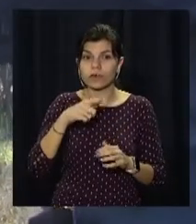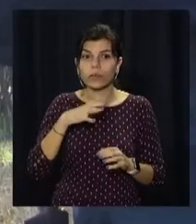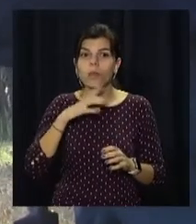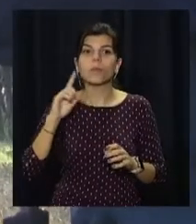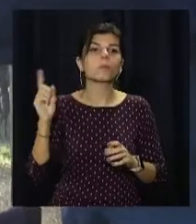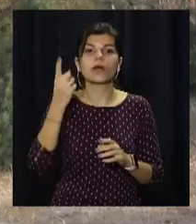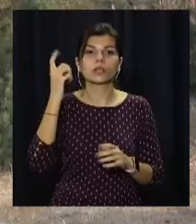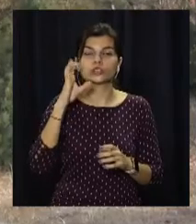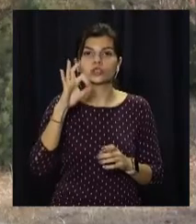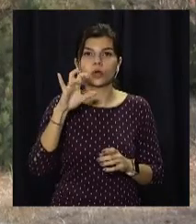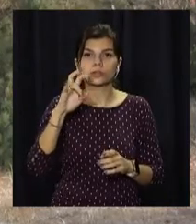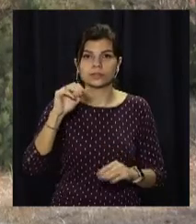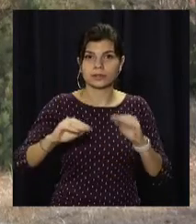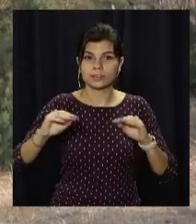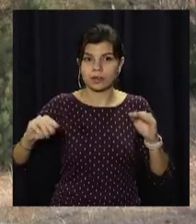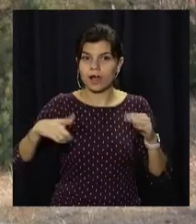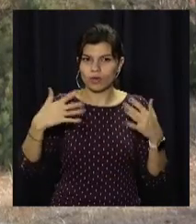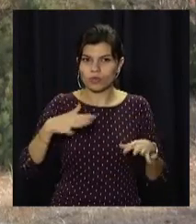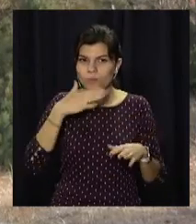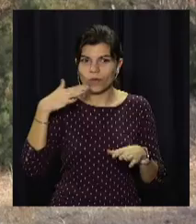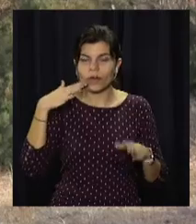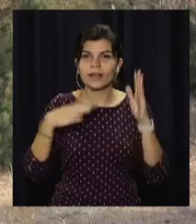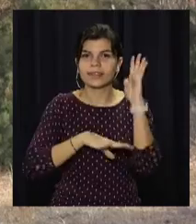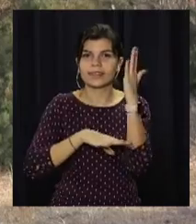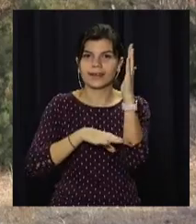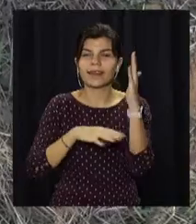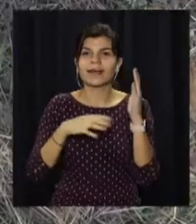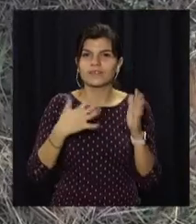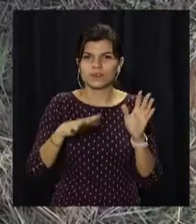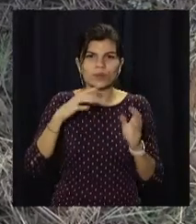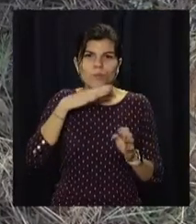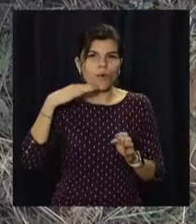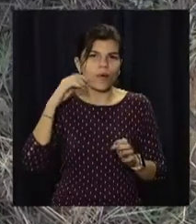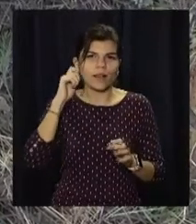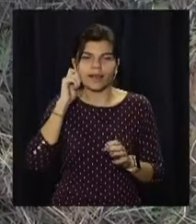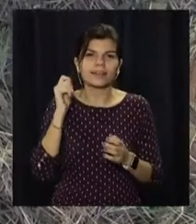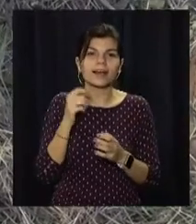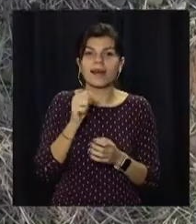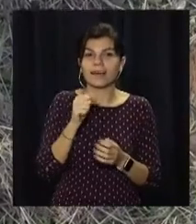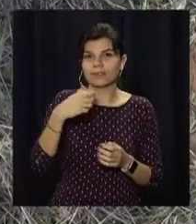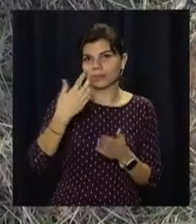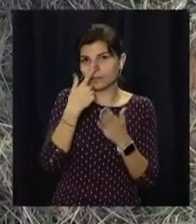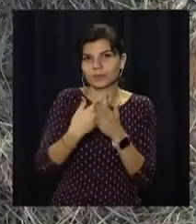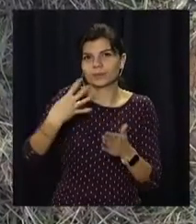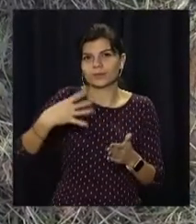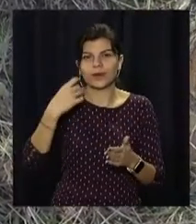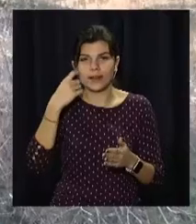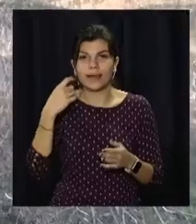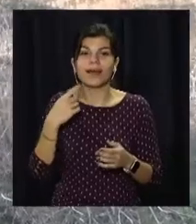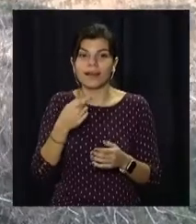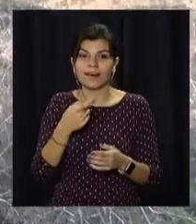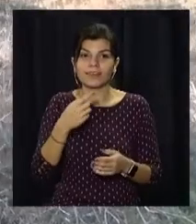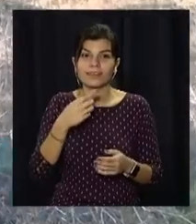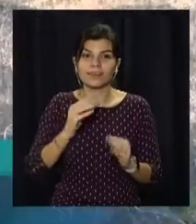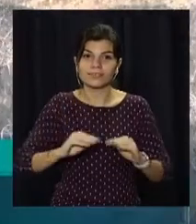висаджували сосни. Тепер деревці, яким майже 40 років, будуть сусідити з молодими хвойками. А вони – з власного насіння лісництва. В